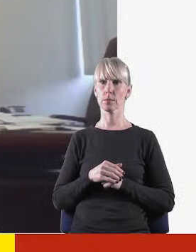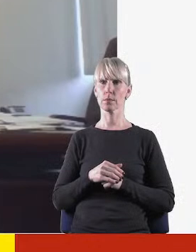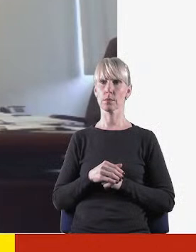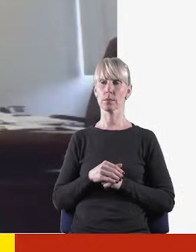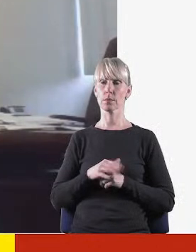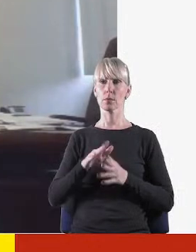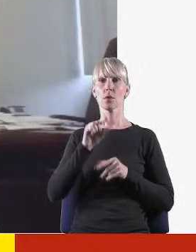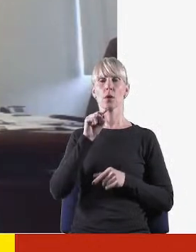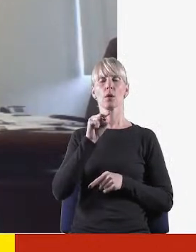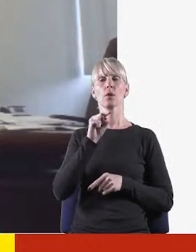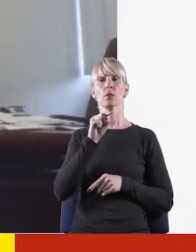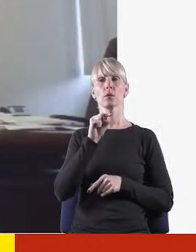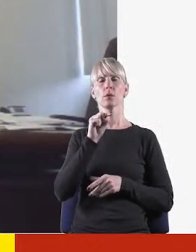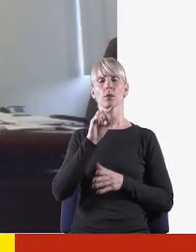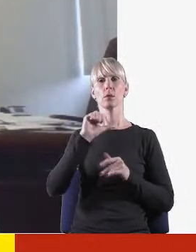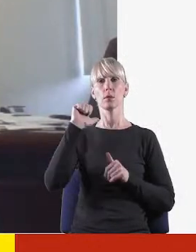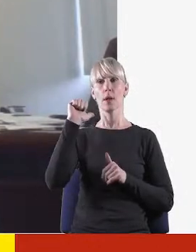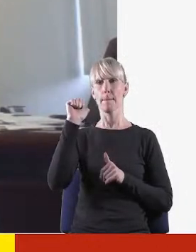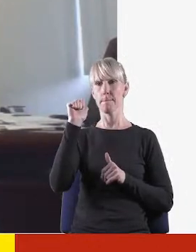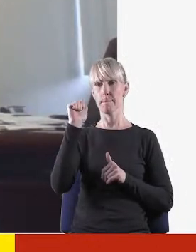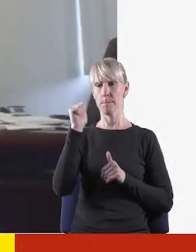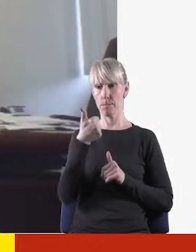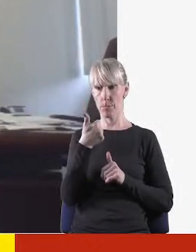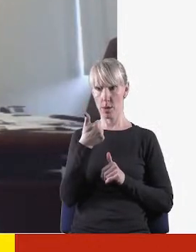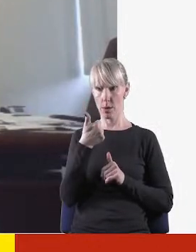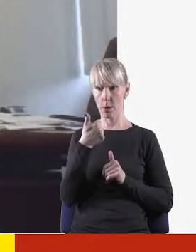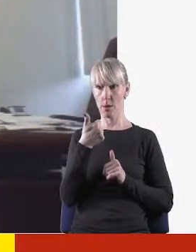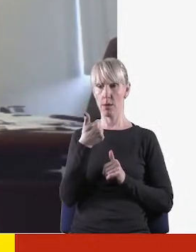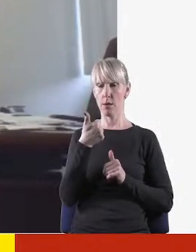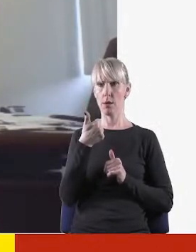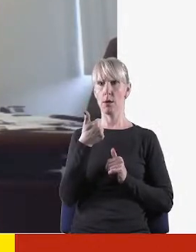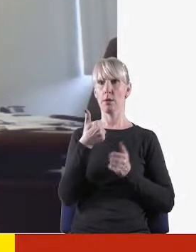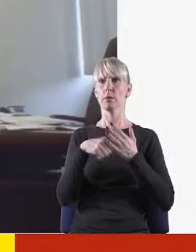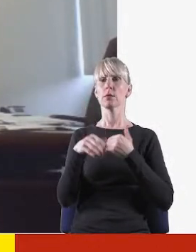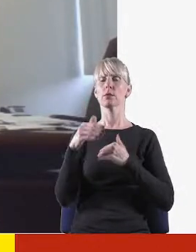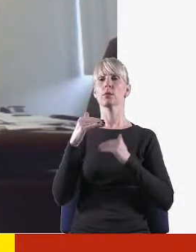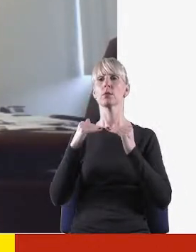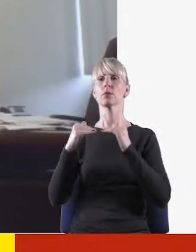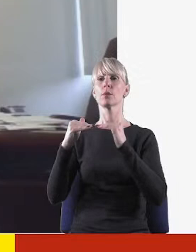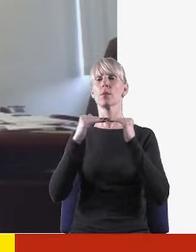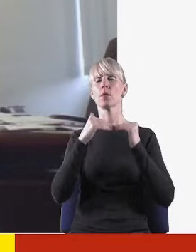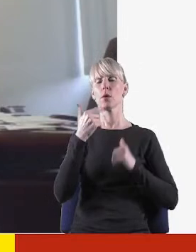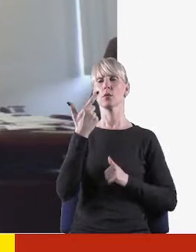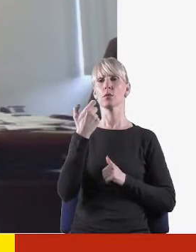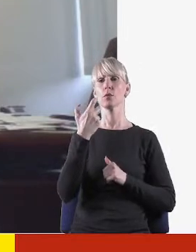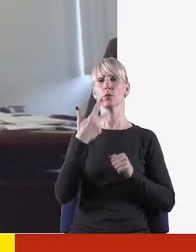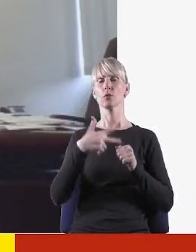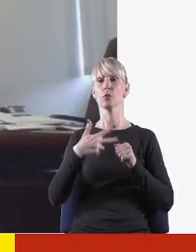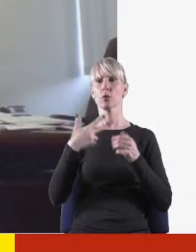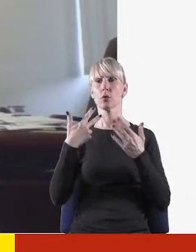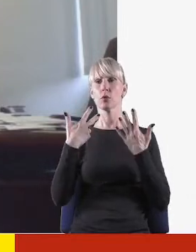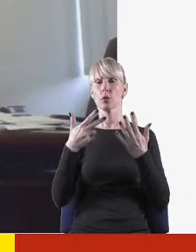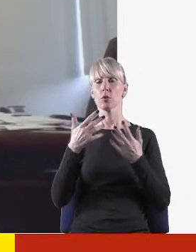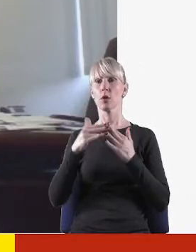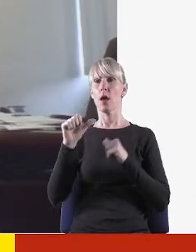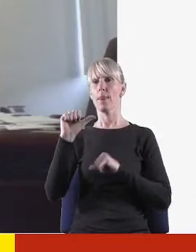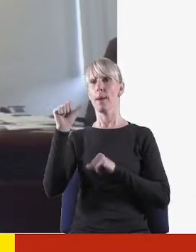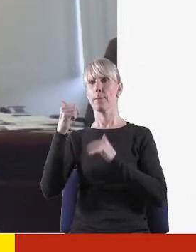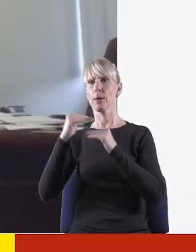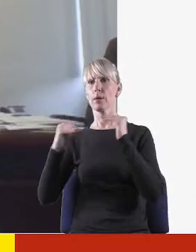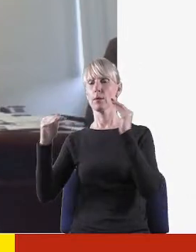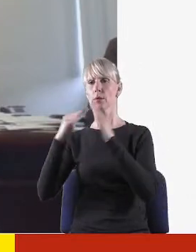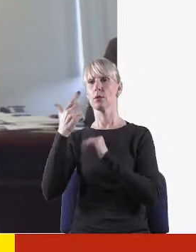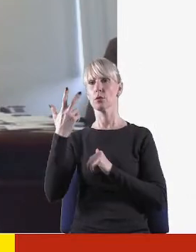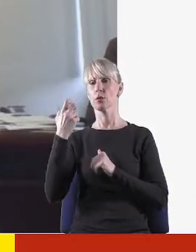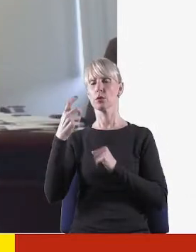ilość łóżek na pierwszym poziomie będzie około 238 na pierwszym, 375 na